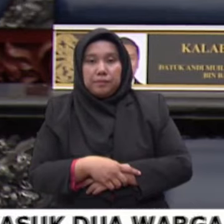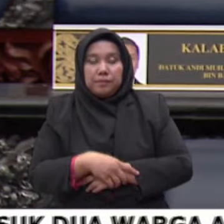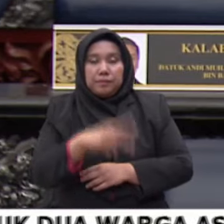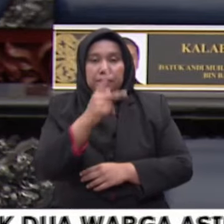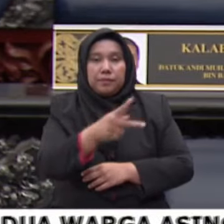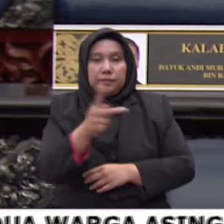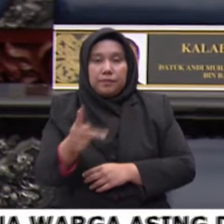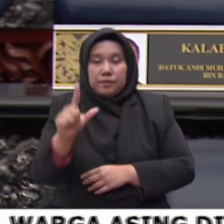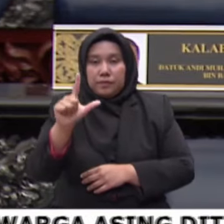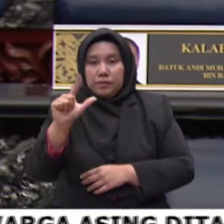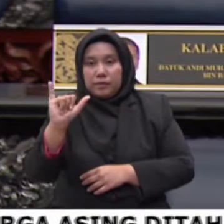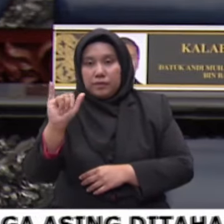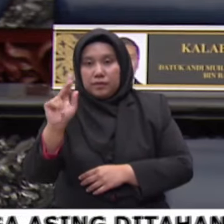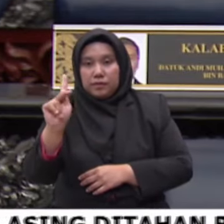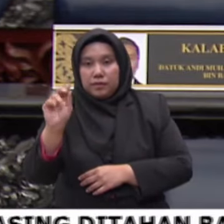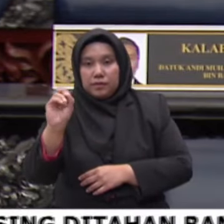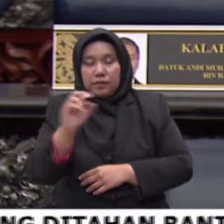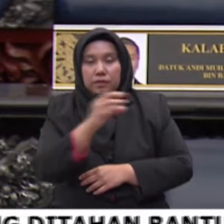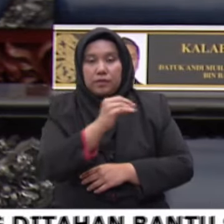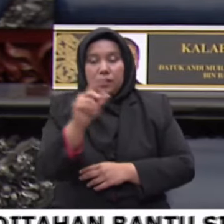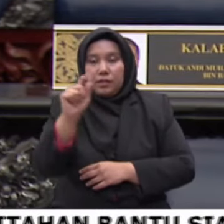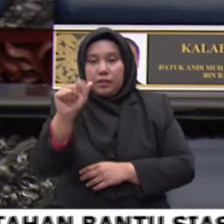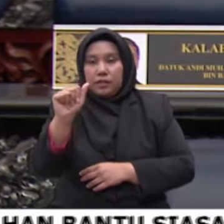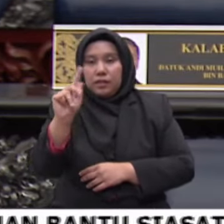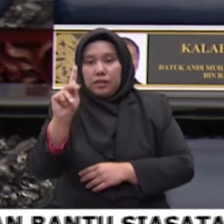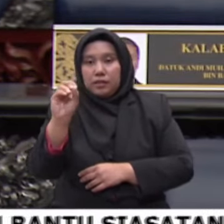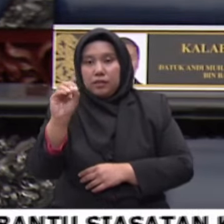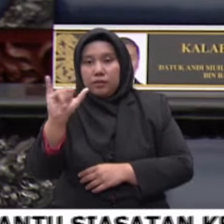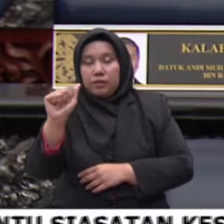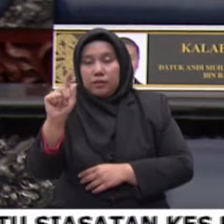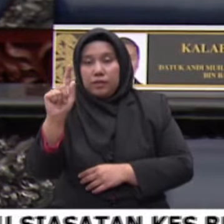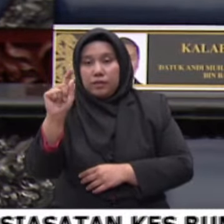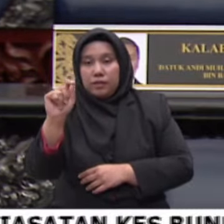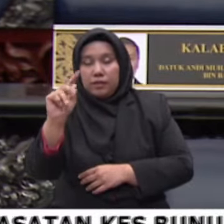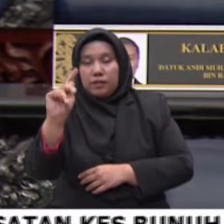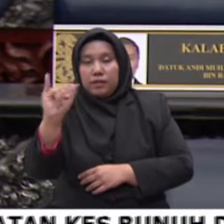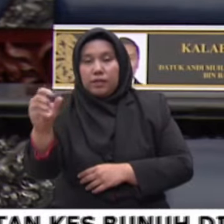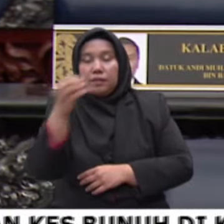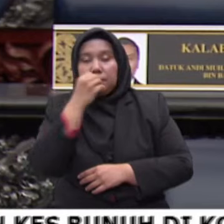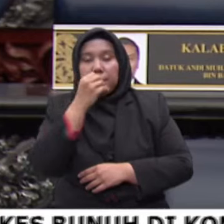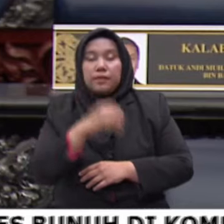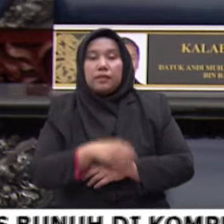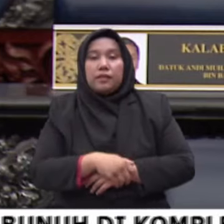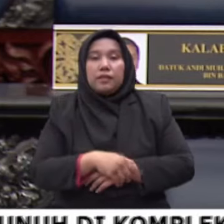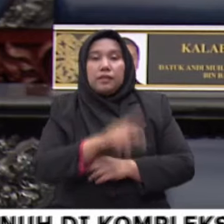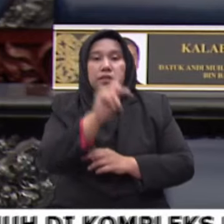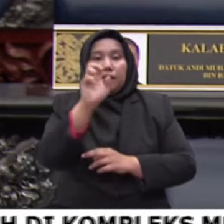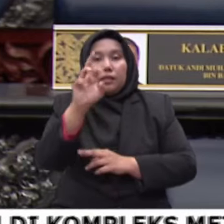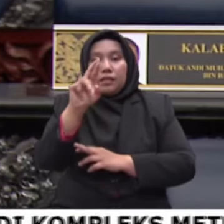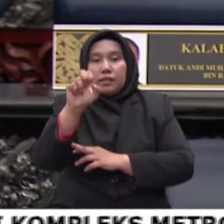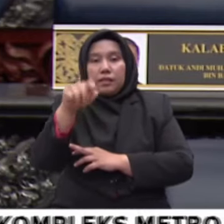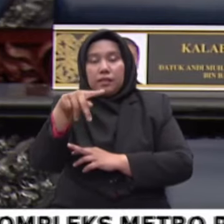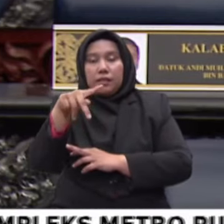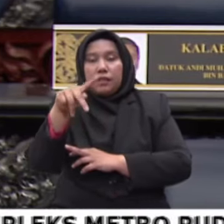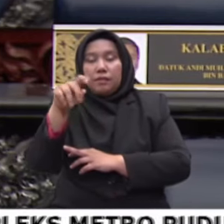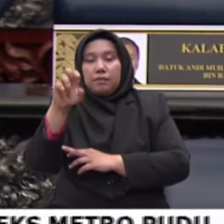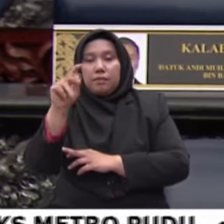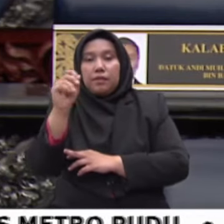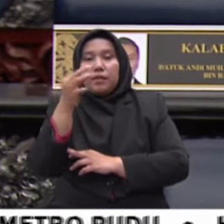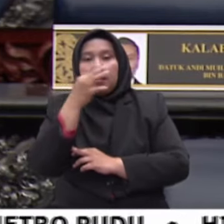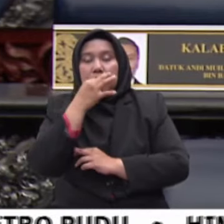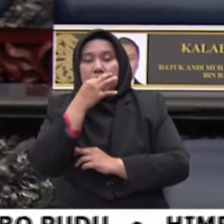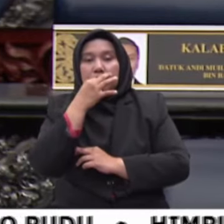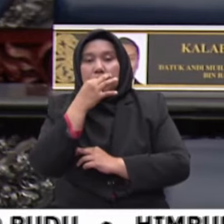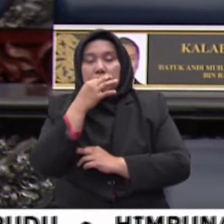produk Liko dan TKYaki di Kampung Sungai Batang, Batu 10. Produkik di Kampung Batu Putih.